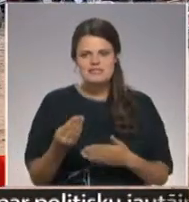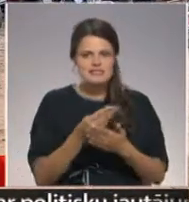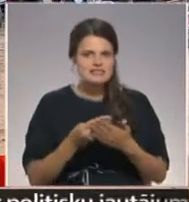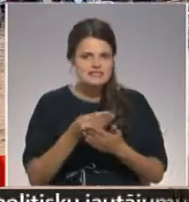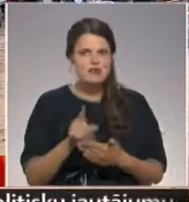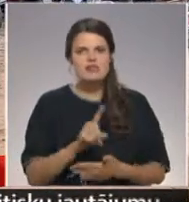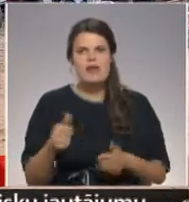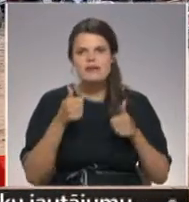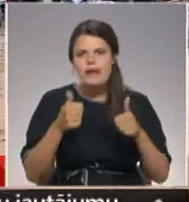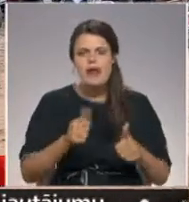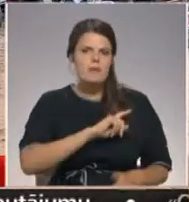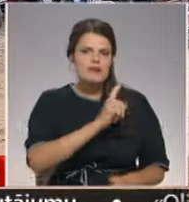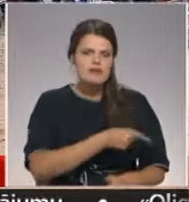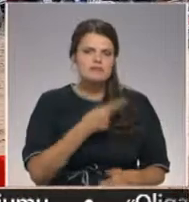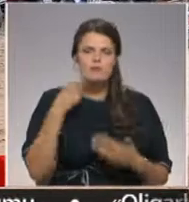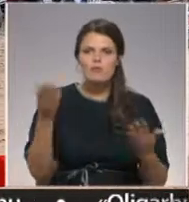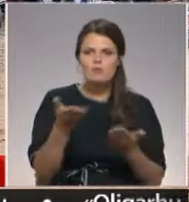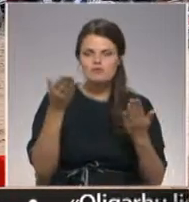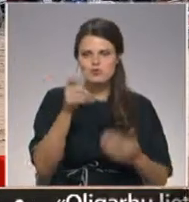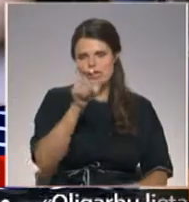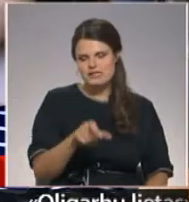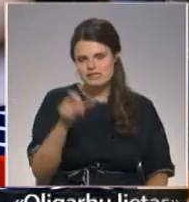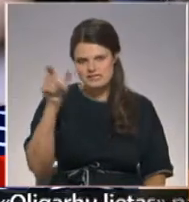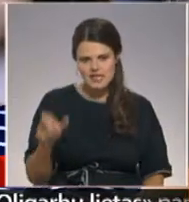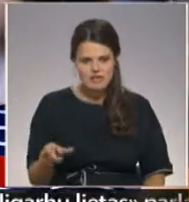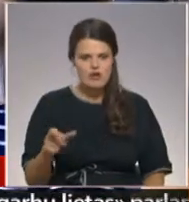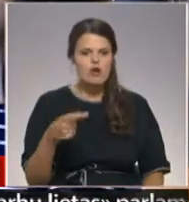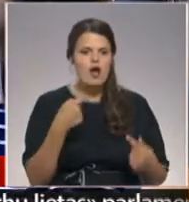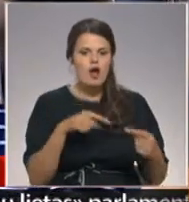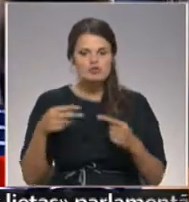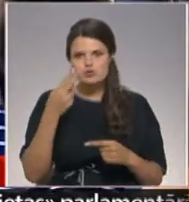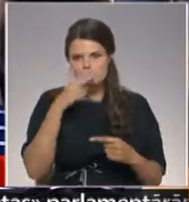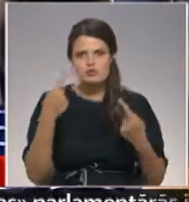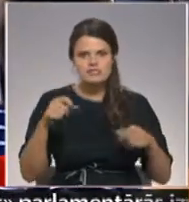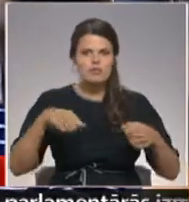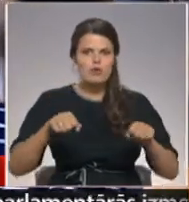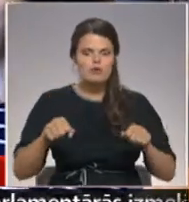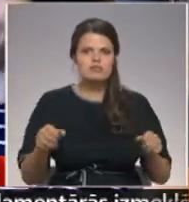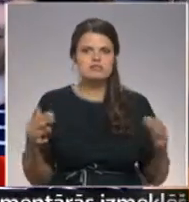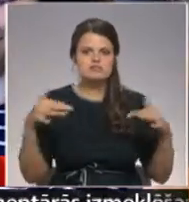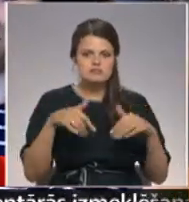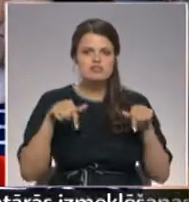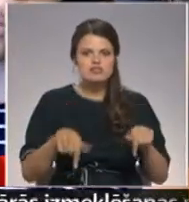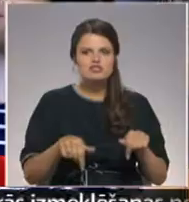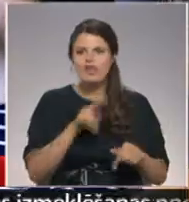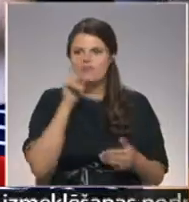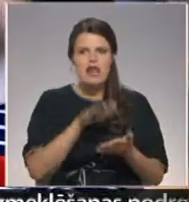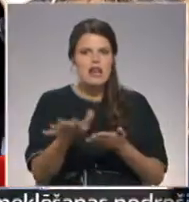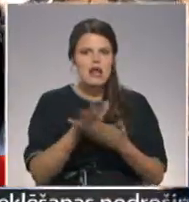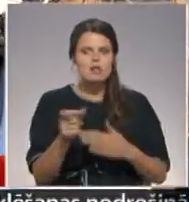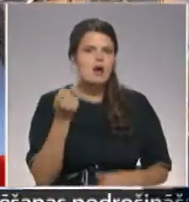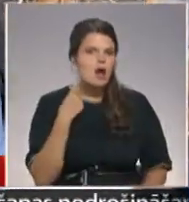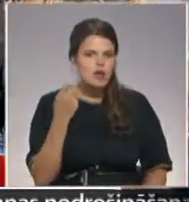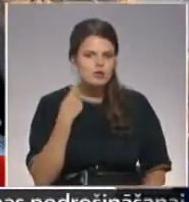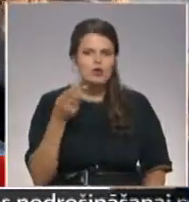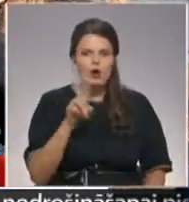ir ļoti laba iespēja uzrunāt cilvēkus. Atšķirībā no citiem motociklistu sajietiem, šeit netiek lietots